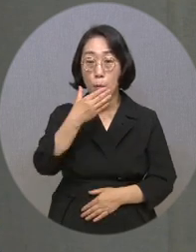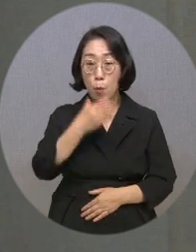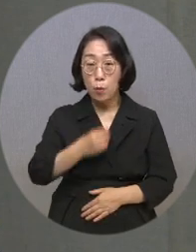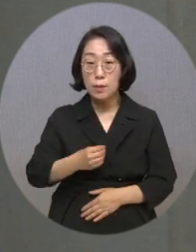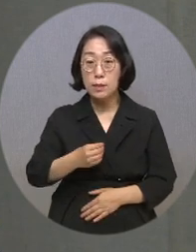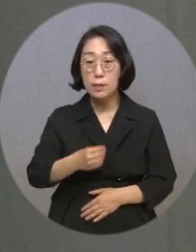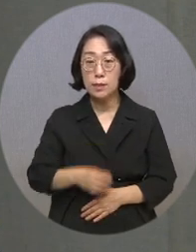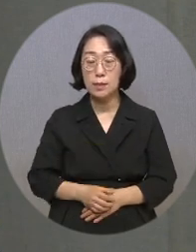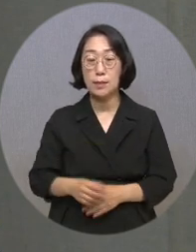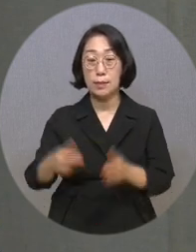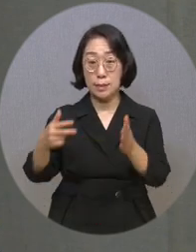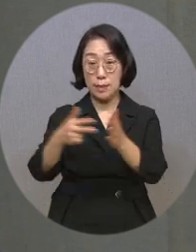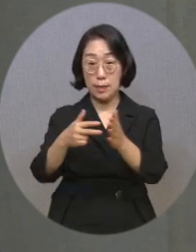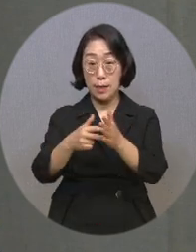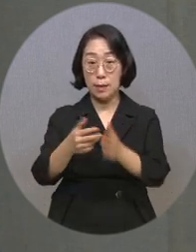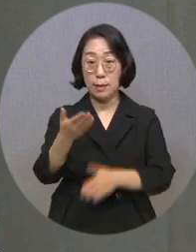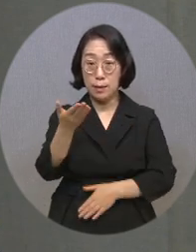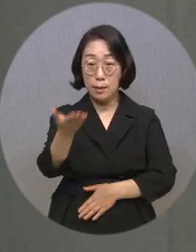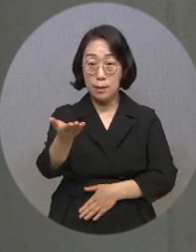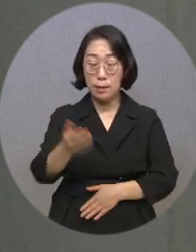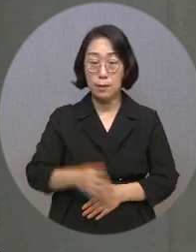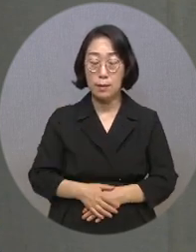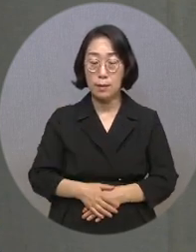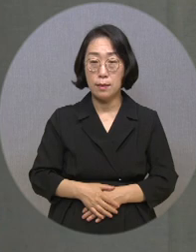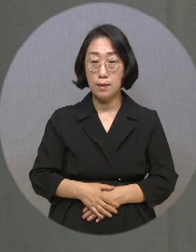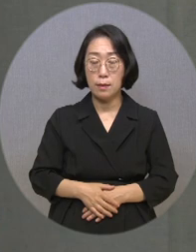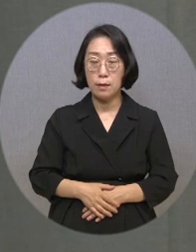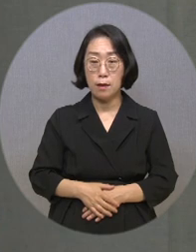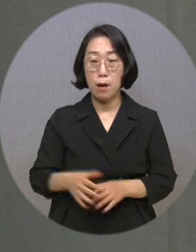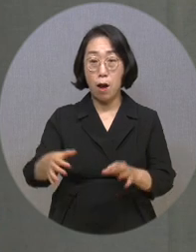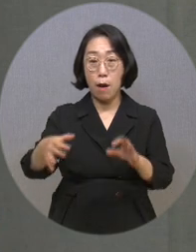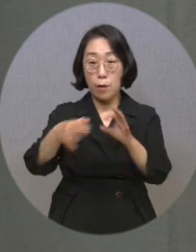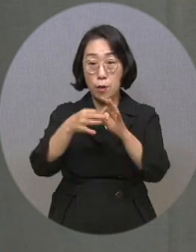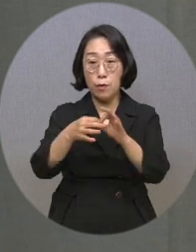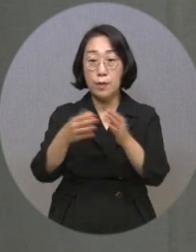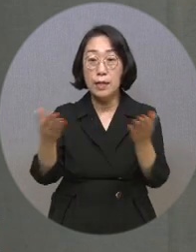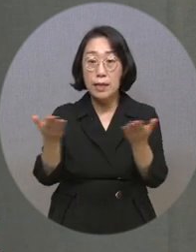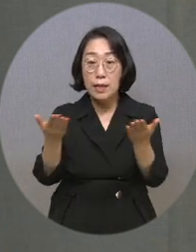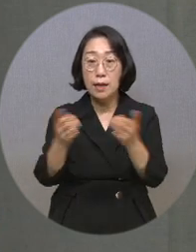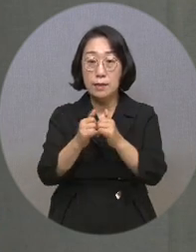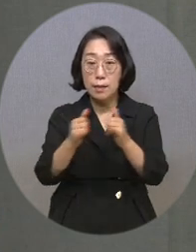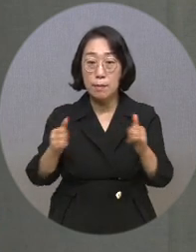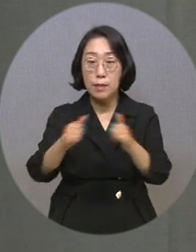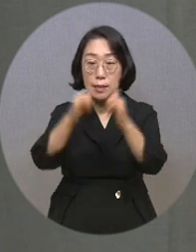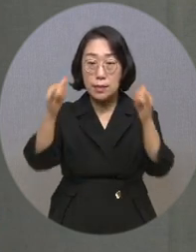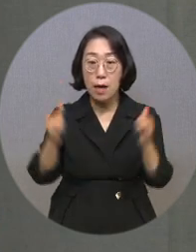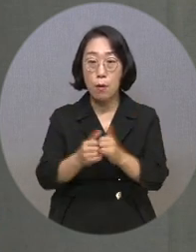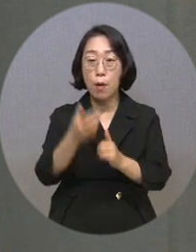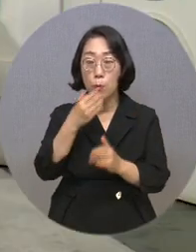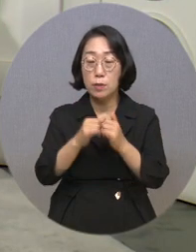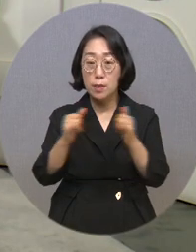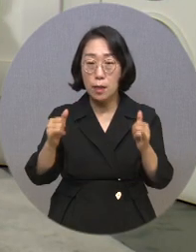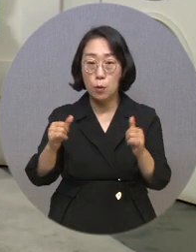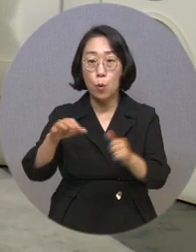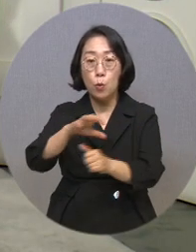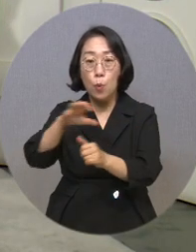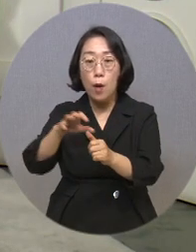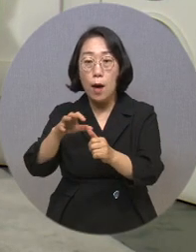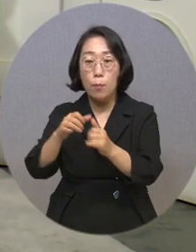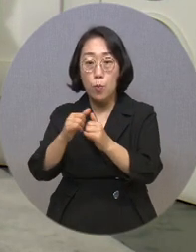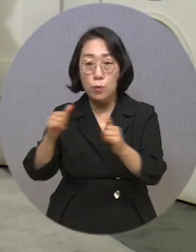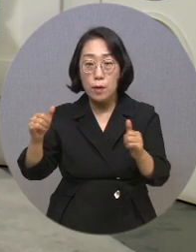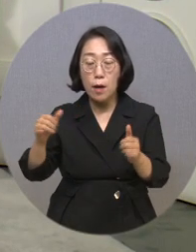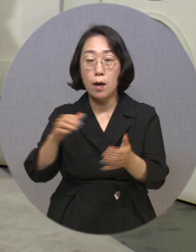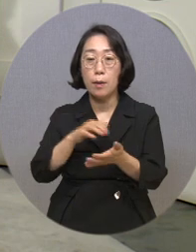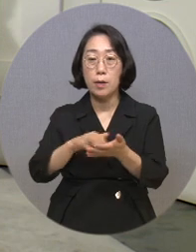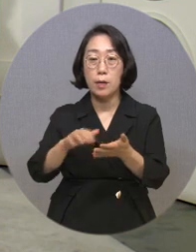선하복지법인에 네. 소속돼 있는 사회복지사나 또는 요양사가 몇 분이나 근무해요? 저희